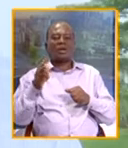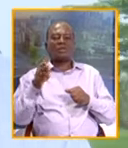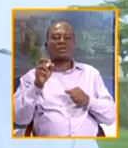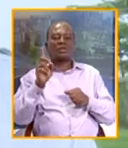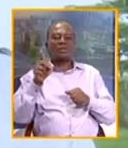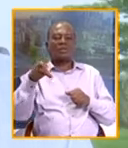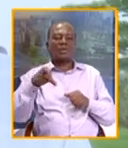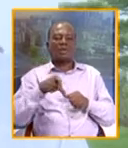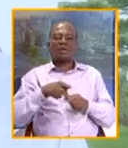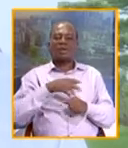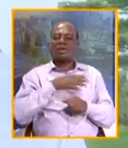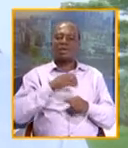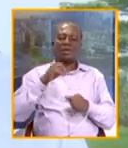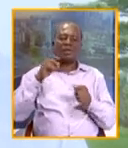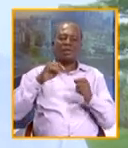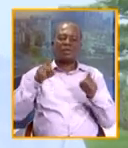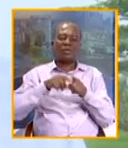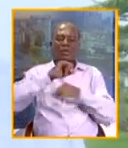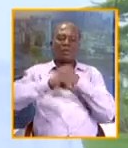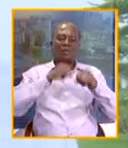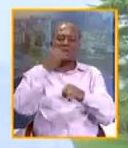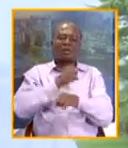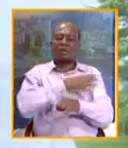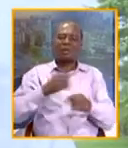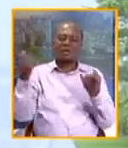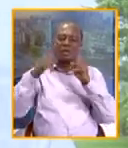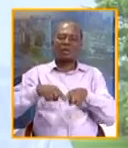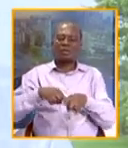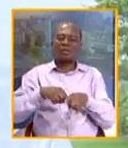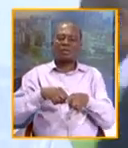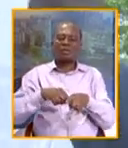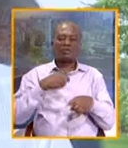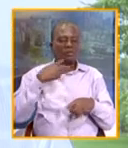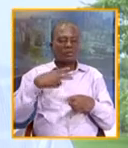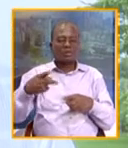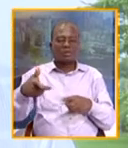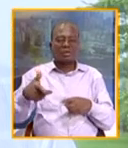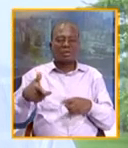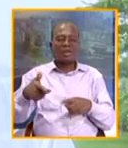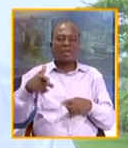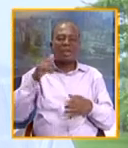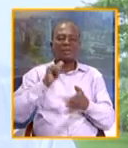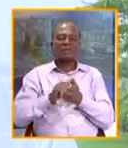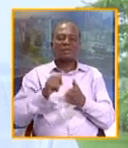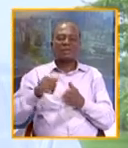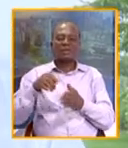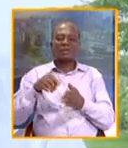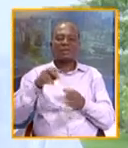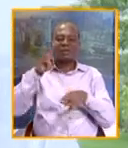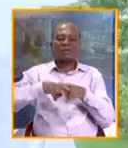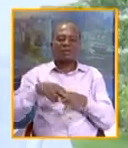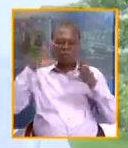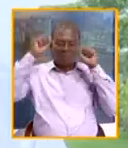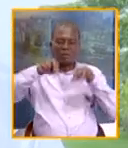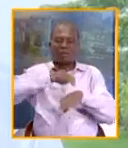et puis s'est rassuré à l'international et quand j'ai des crises c'était l'été le profil c'est un peu ce qui c est qui sait très bien qu'on prenne